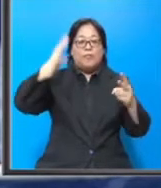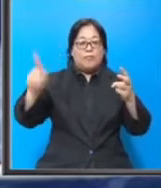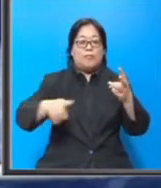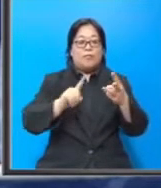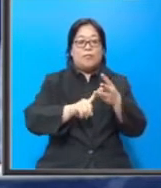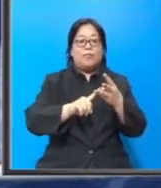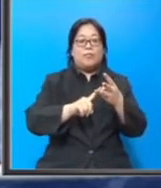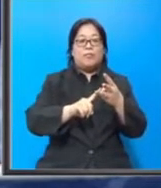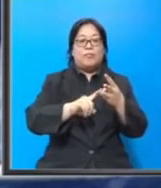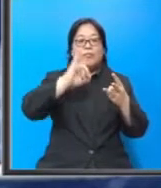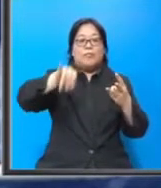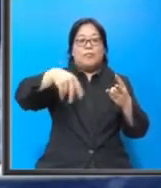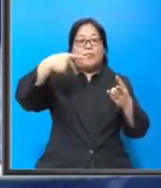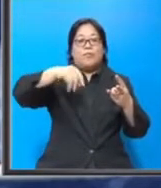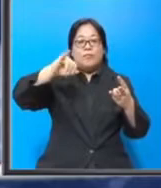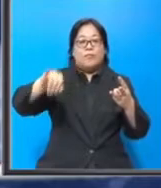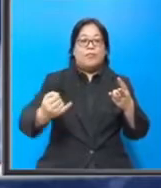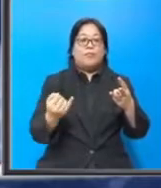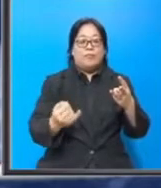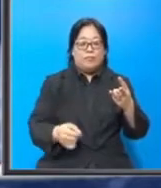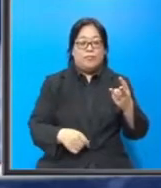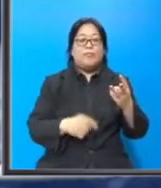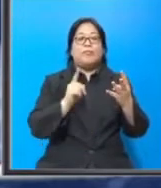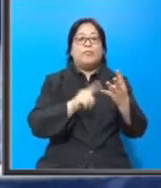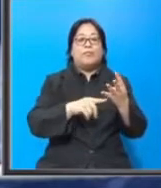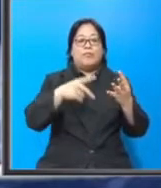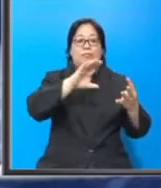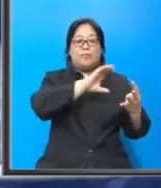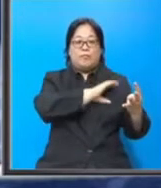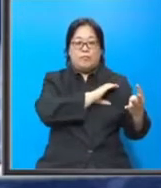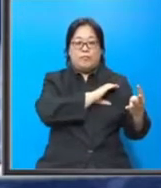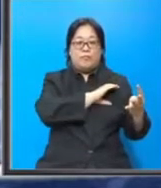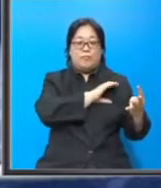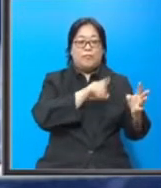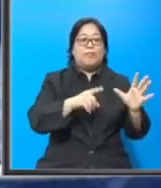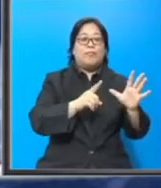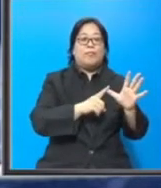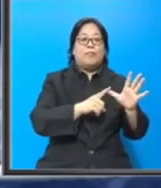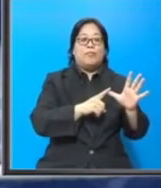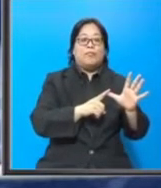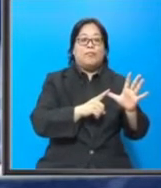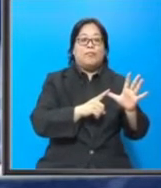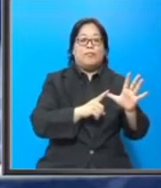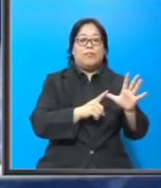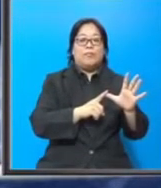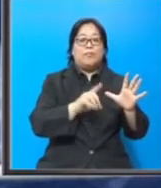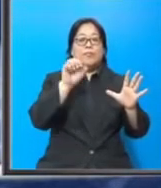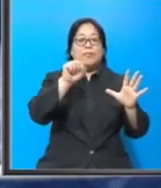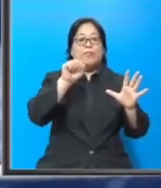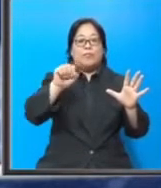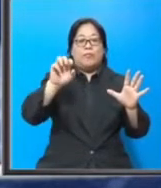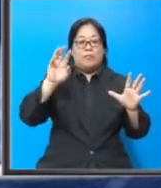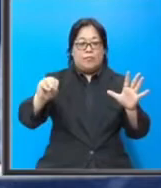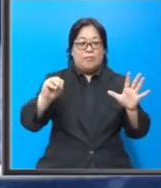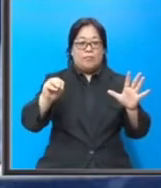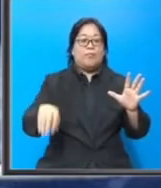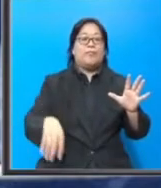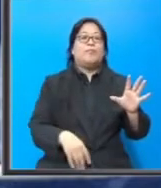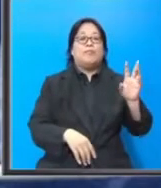Jabatan Pengangkutan Jalan Malaysia JPJ, PDRM, Suruhanjaya Syarikat Malaysia